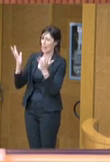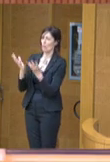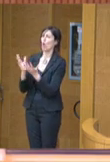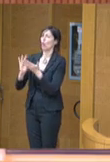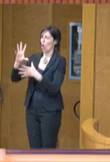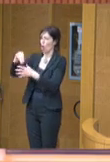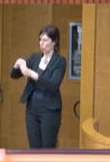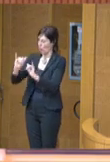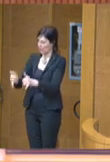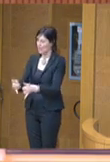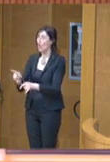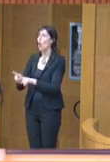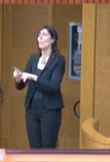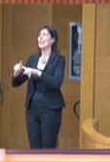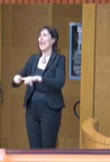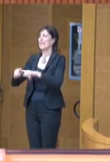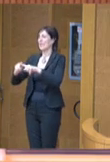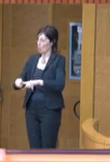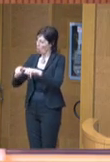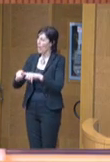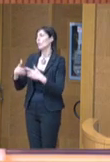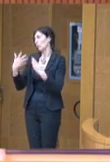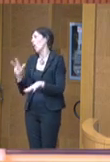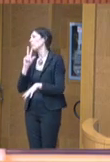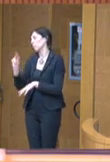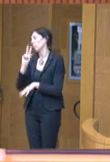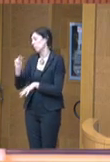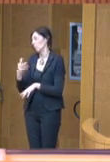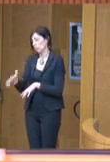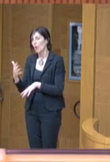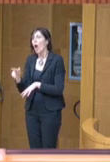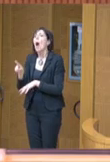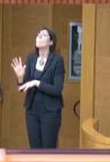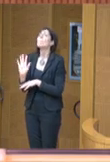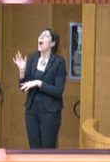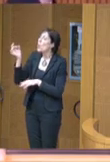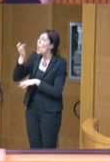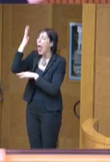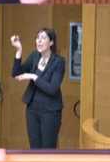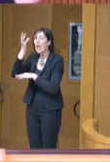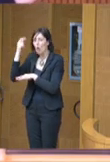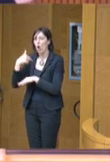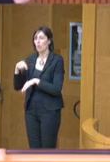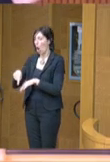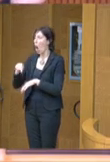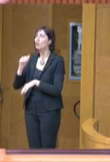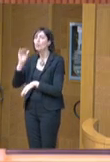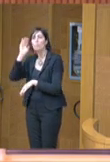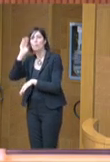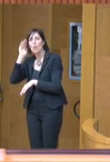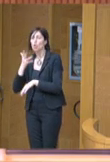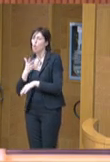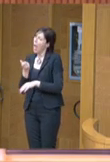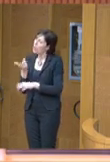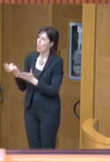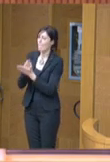per testimonianze, l'hanno anche detto, e qualche volta, come sentiamo, abbiamo sentito oggi, ci siano dei